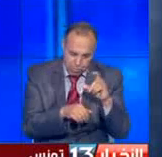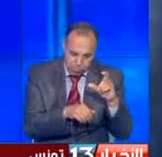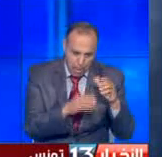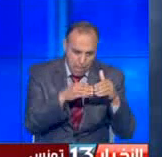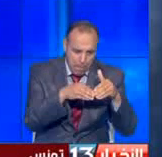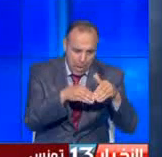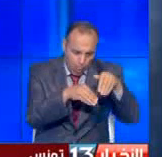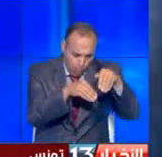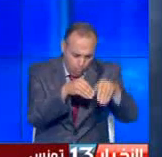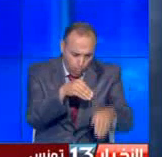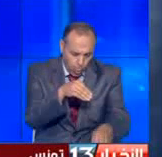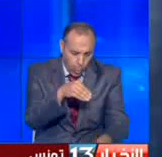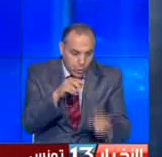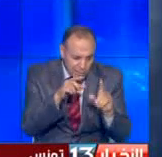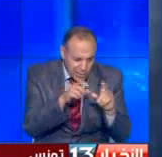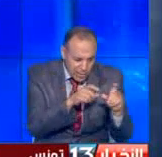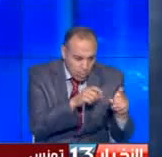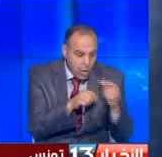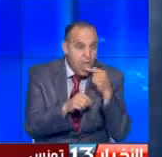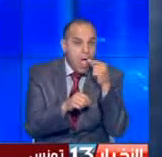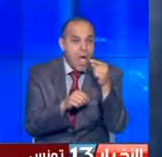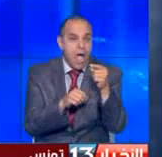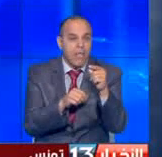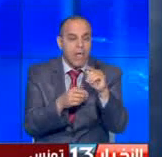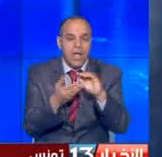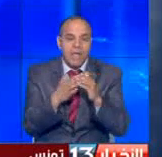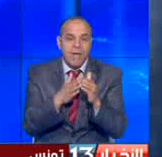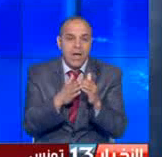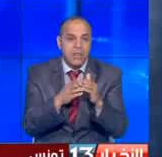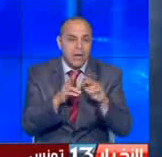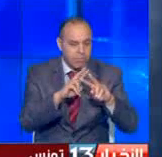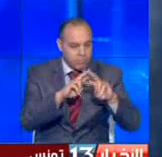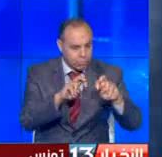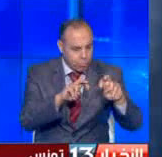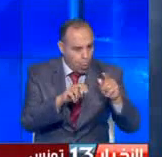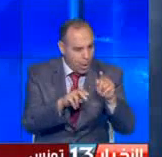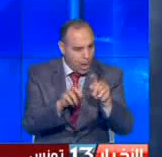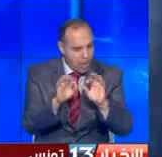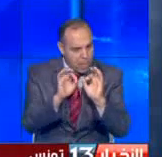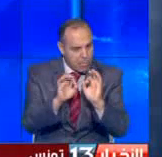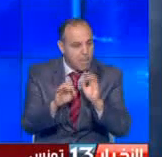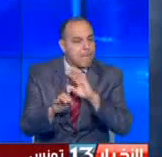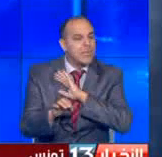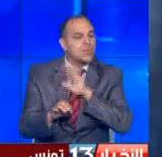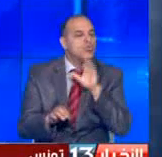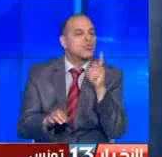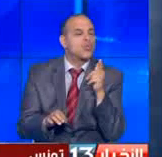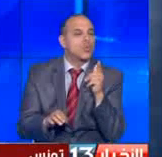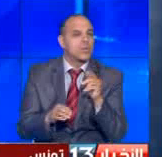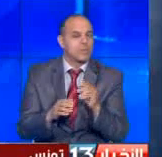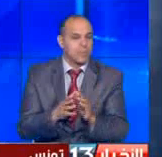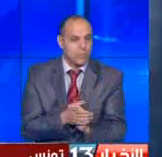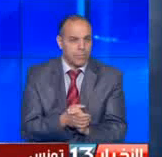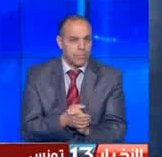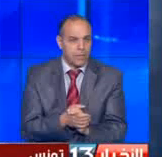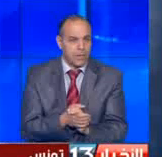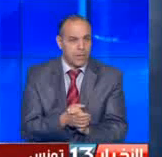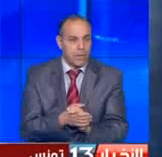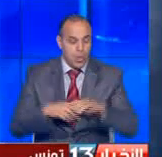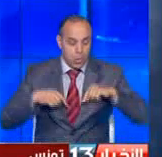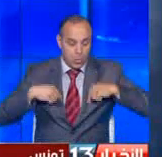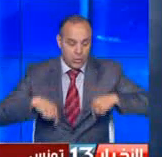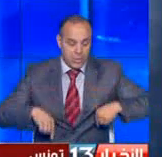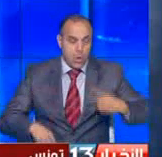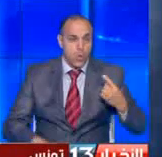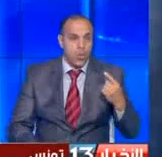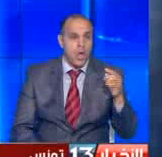بالقاب في قاع البحر و معينه حالته لاستكمال الاستقراءات جديد المسؤوليات وكان رئيس الحكومه